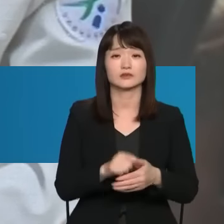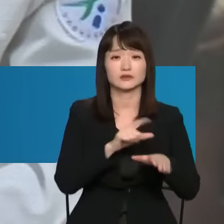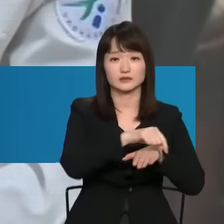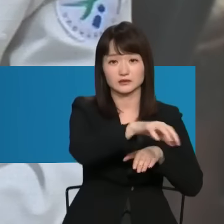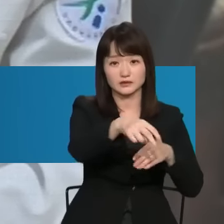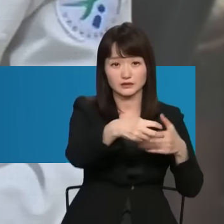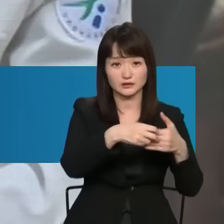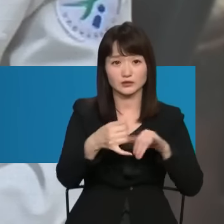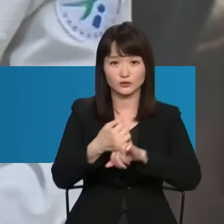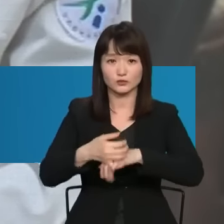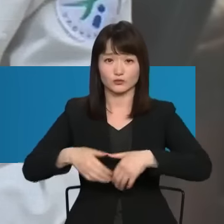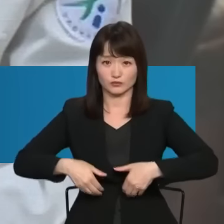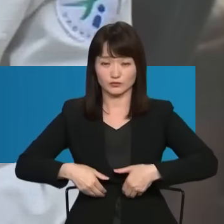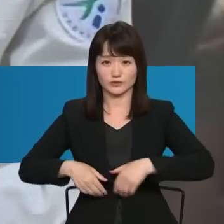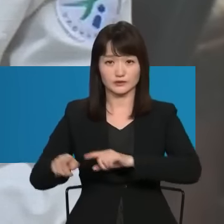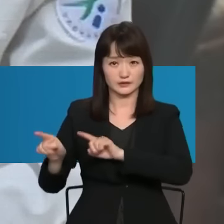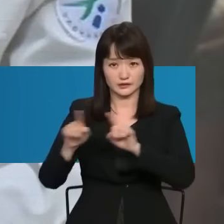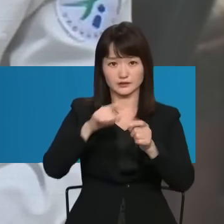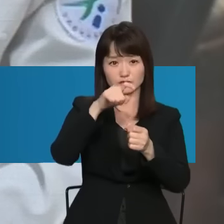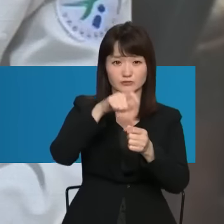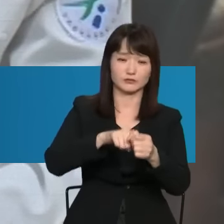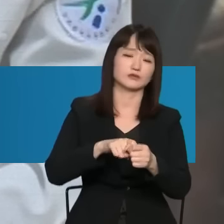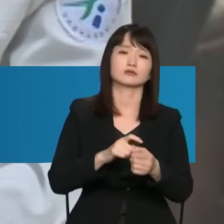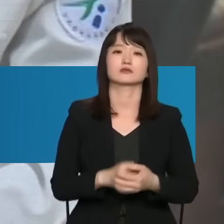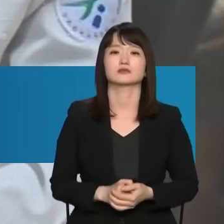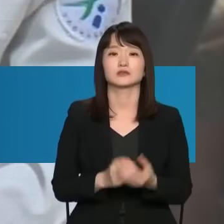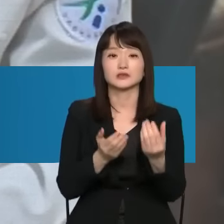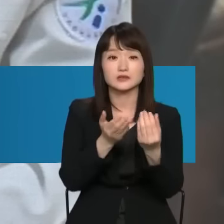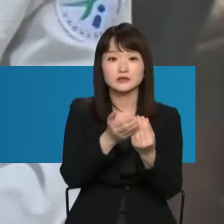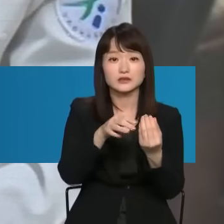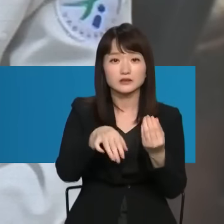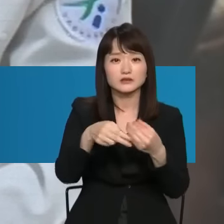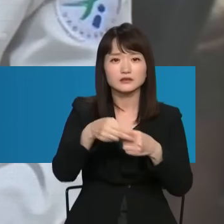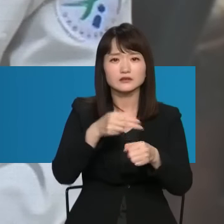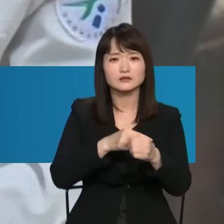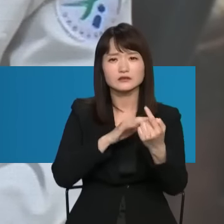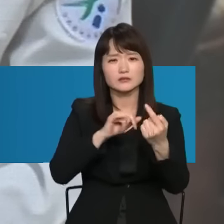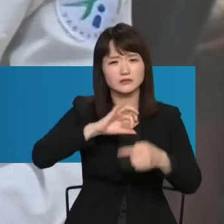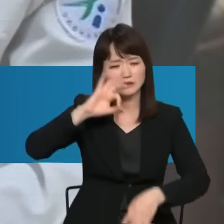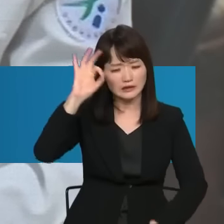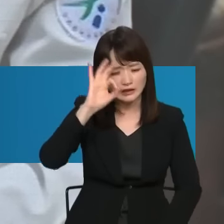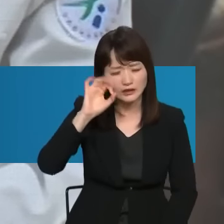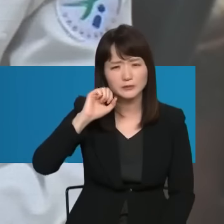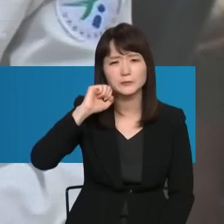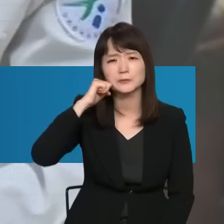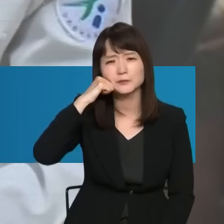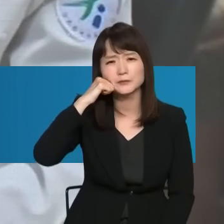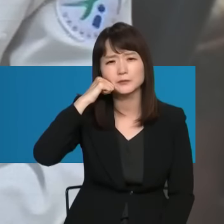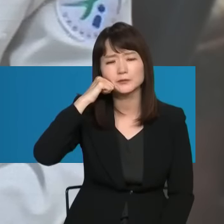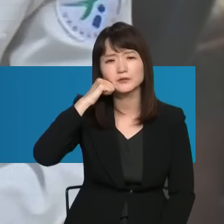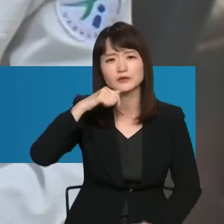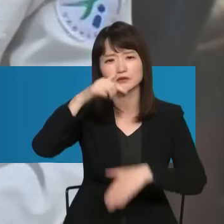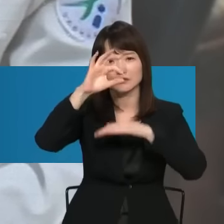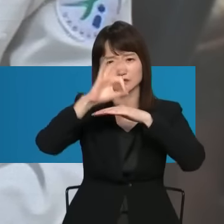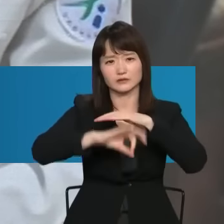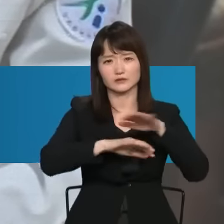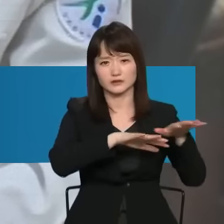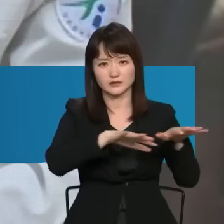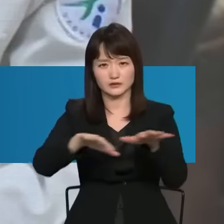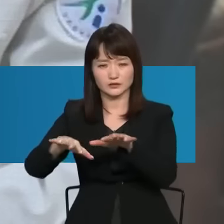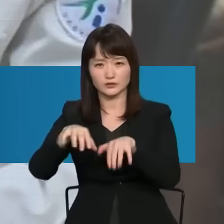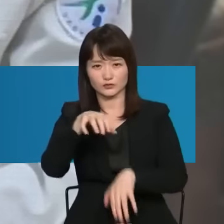지역 의료와 필수 의료를 살리기 위해서입니다. 특히 섬 같은 데서는 의사 한 명 구하기가 어려운데요. 서해